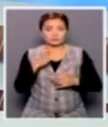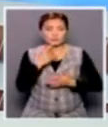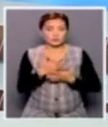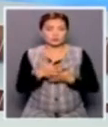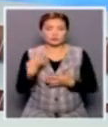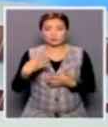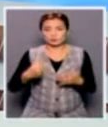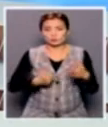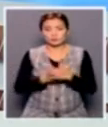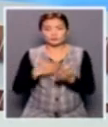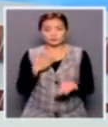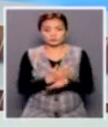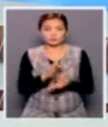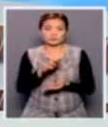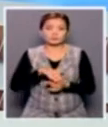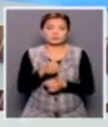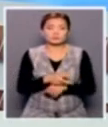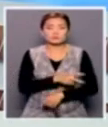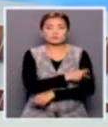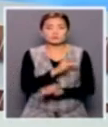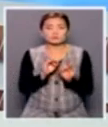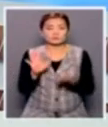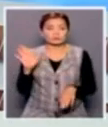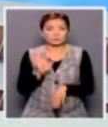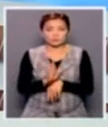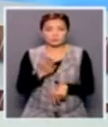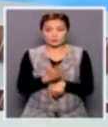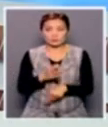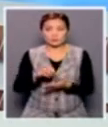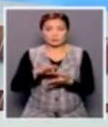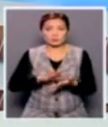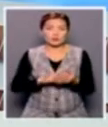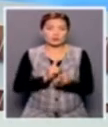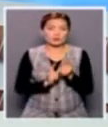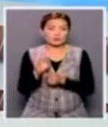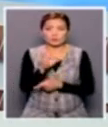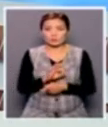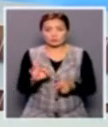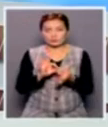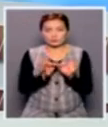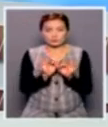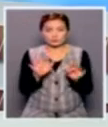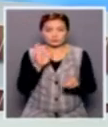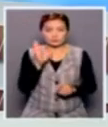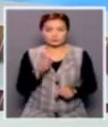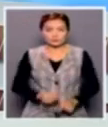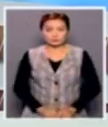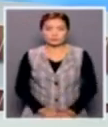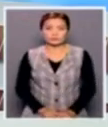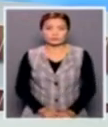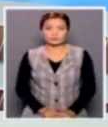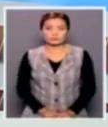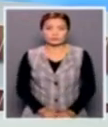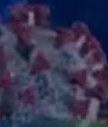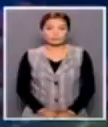көрсеткіш 40-қа жеткен. Облыстың бас санитар дәрігерінің қаулысына сай енгізілген өзгерістер туралы әріптесі Сағындықтың Нұргүлі